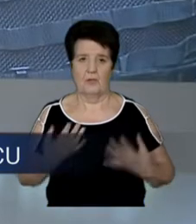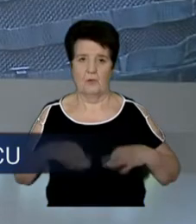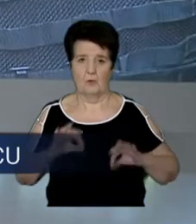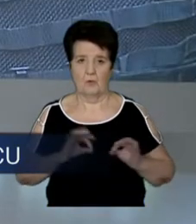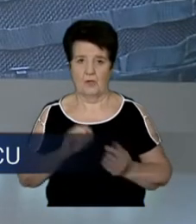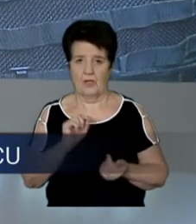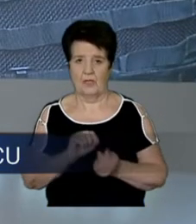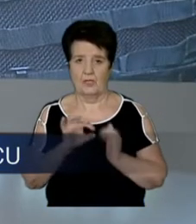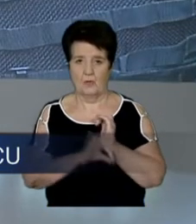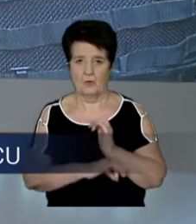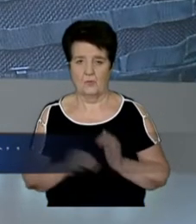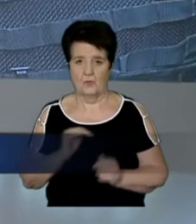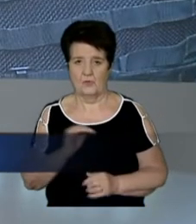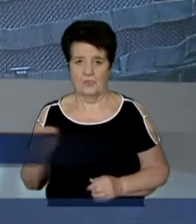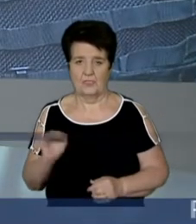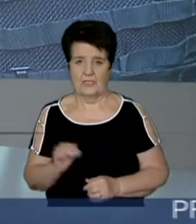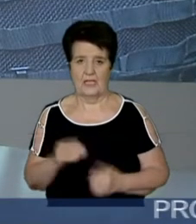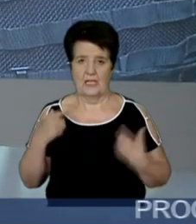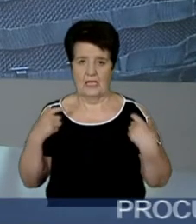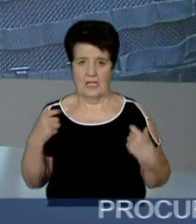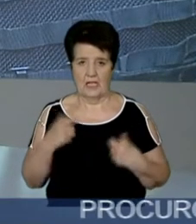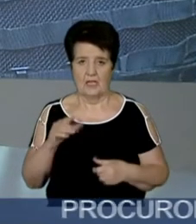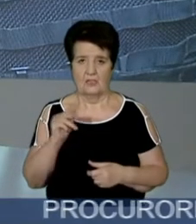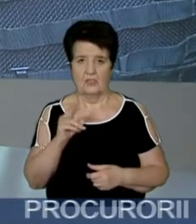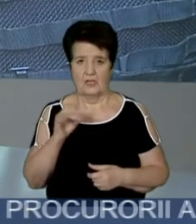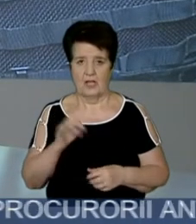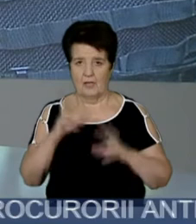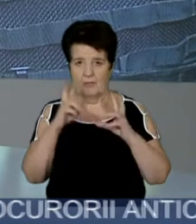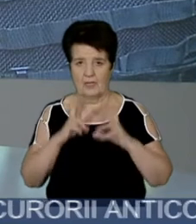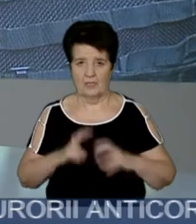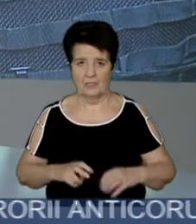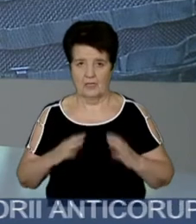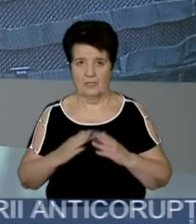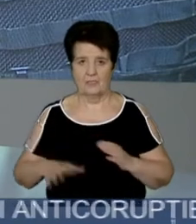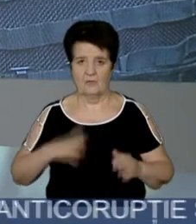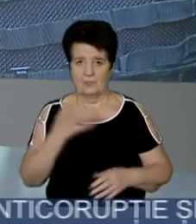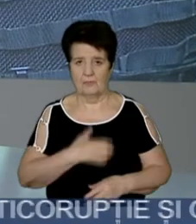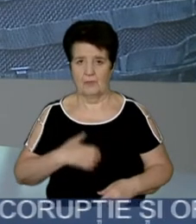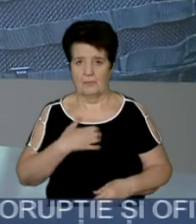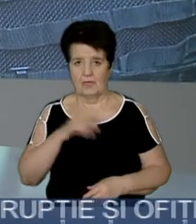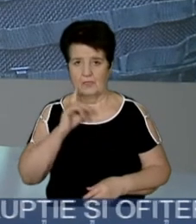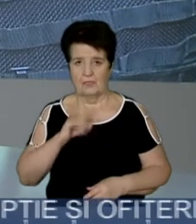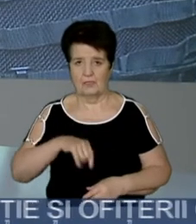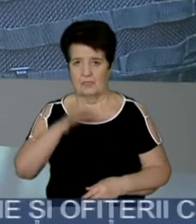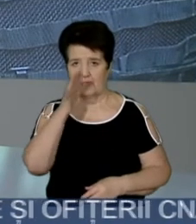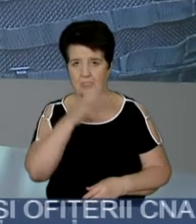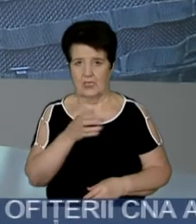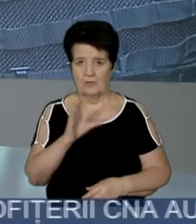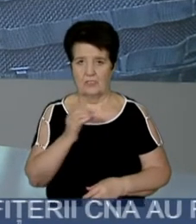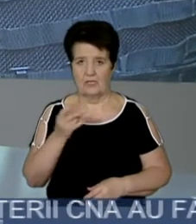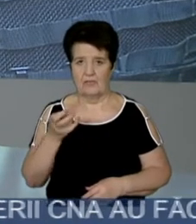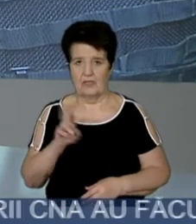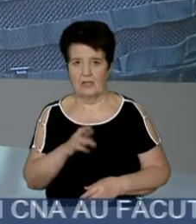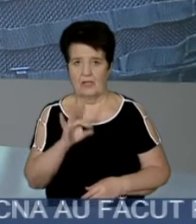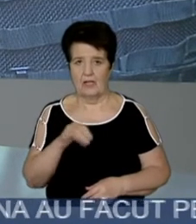Procurorii anticorupție și ofițerii CNE au făcut percheziții în această dimineață acasă la fostul primar interimar de Chișinău, Silvia Radu, într-un